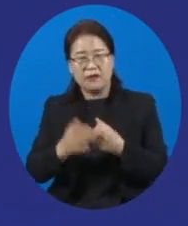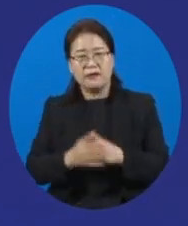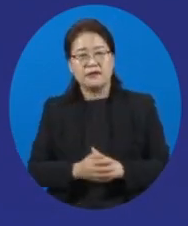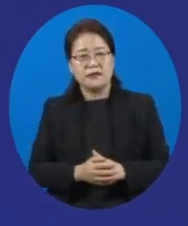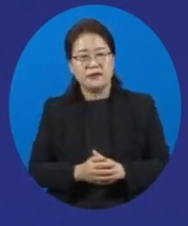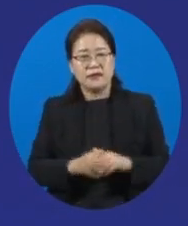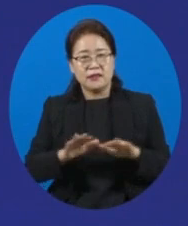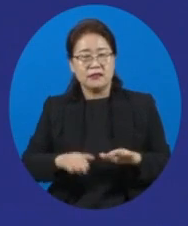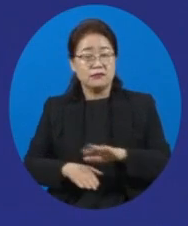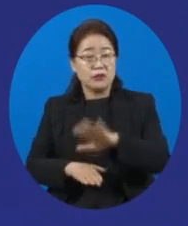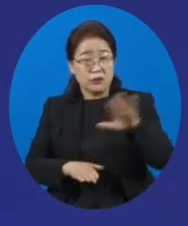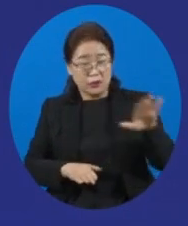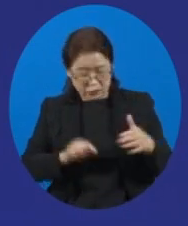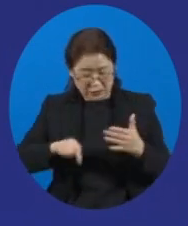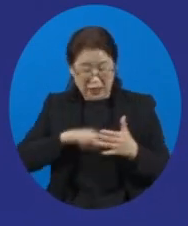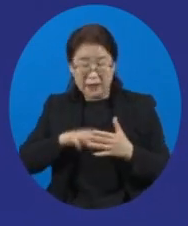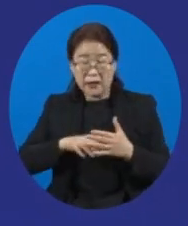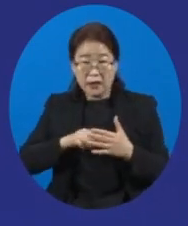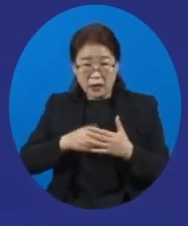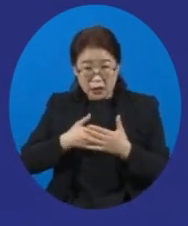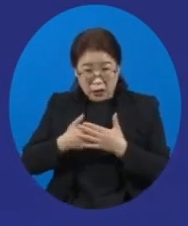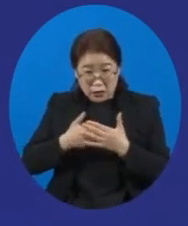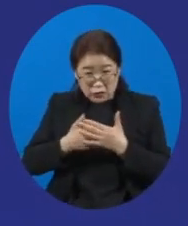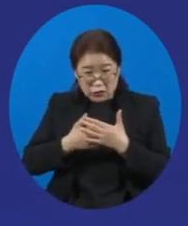지금 여러분 안에 있는 두려움은요,